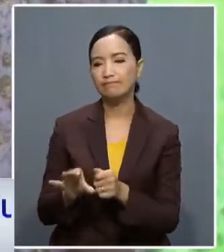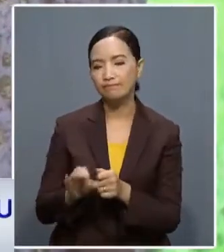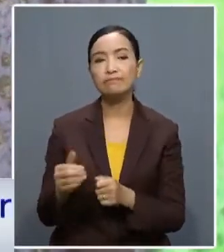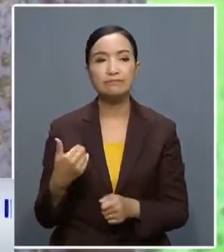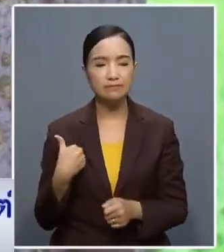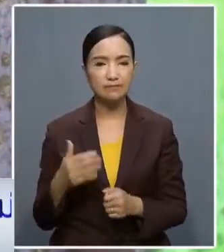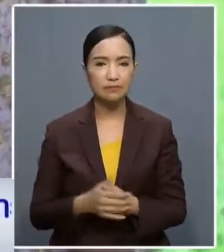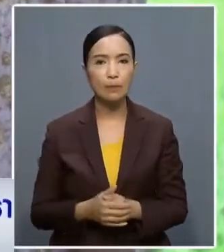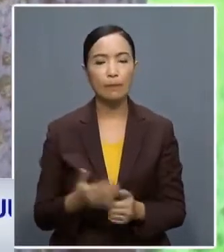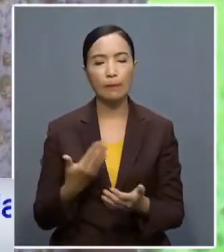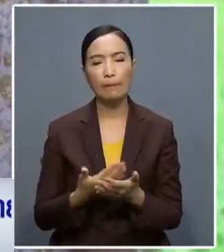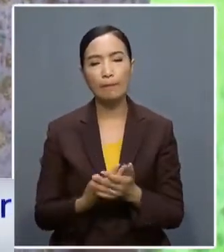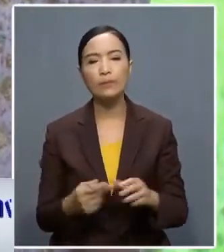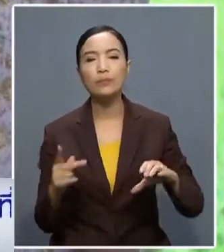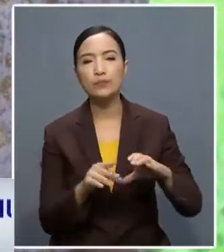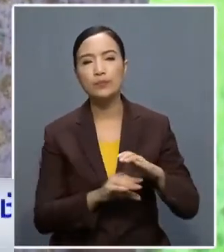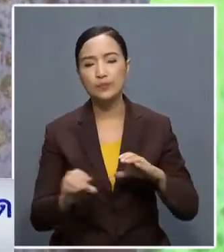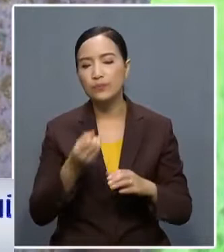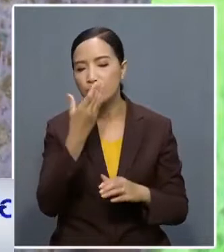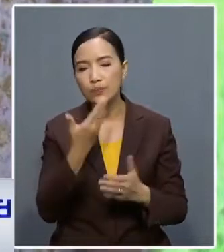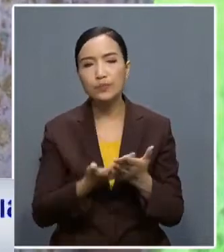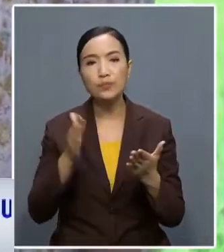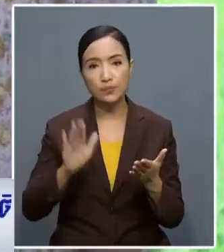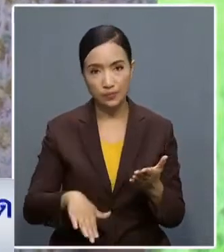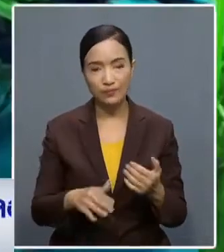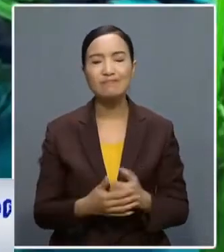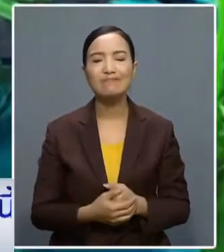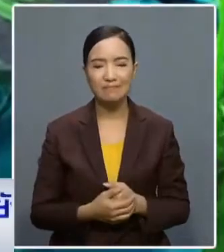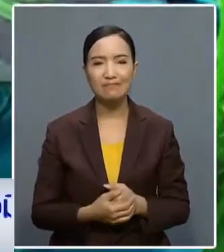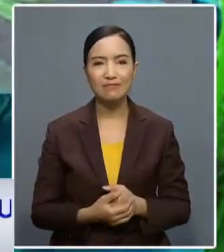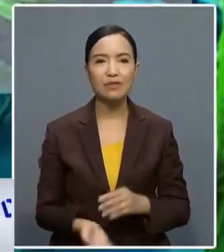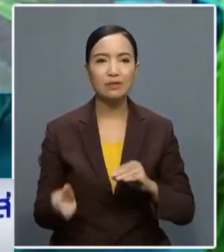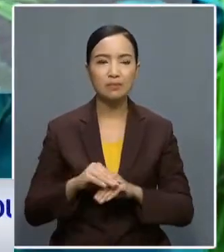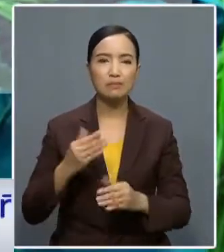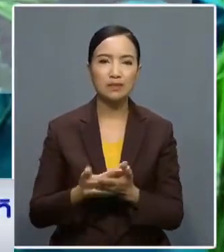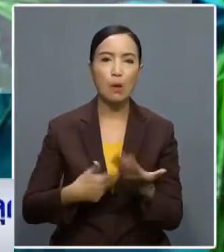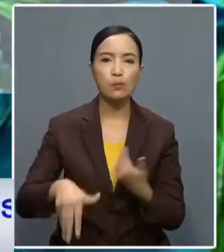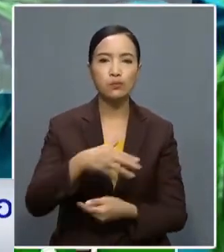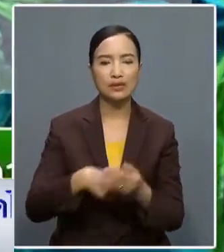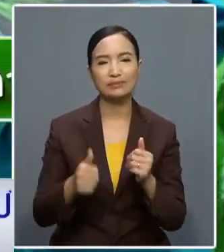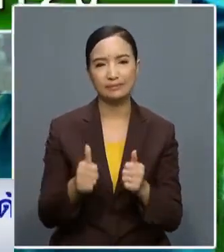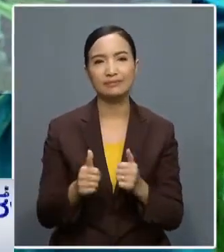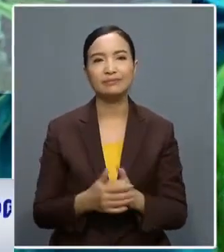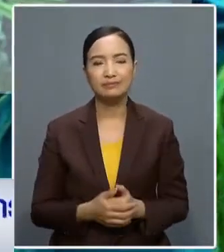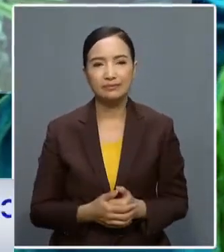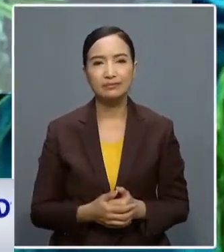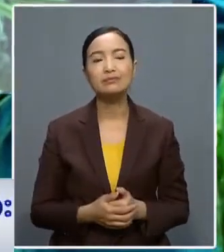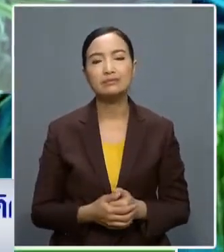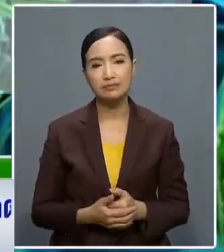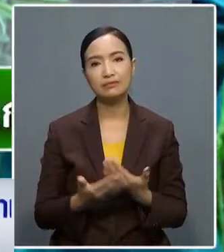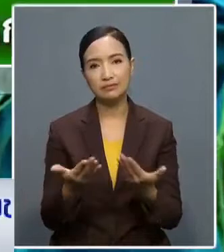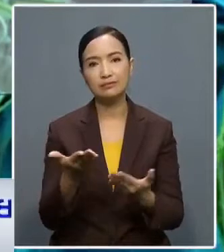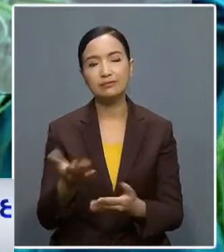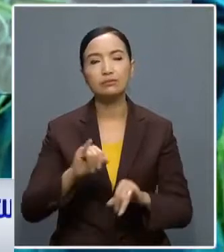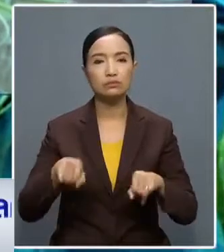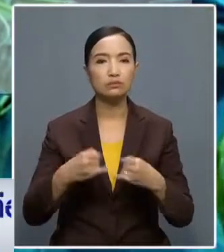ของสินเชื่อซอฟท์โลนนะครับเป็นสินเชื่อดอกเบี้ยต่ำนะครับเพื่อมาเพิ่มสภาพคล่องนะครับเป็นสภาพคล่องต้นทุนต่ำให้กับผู้ประกอบ